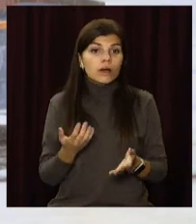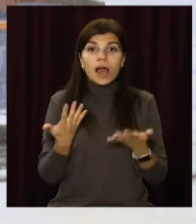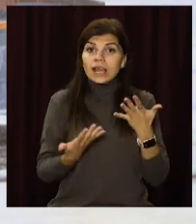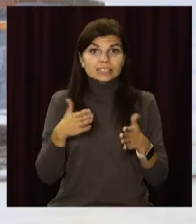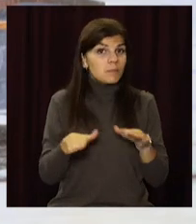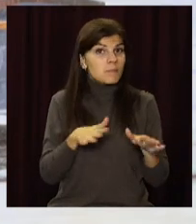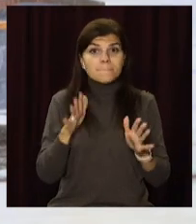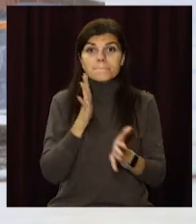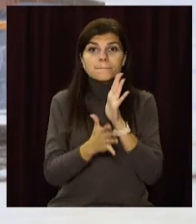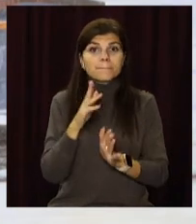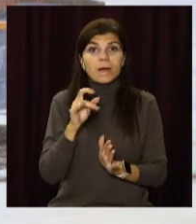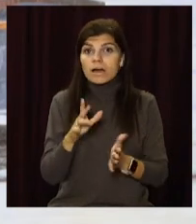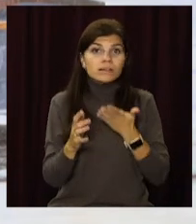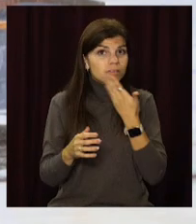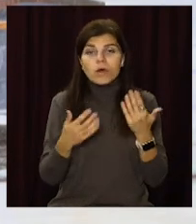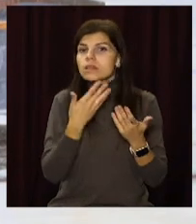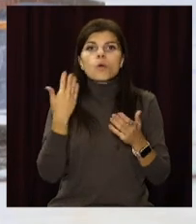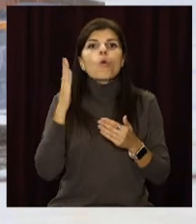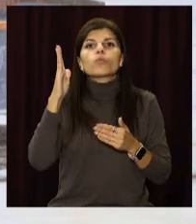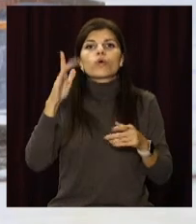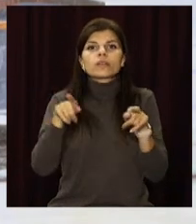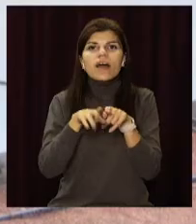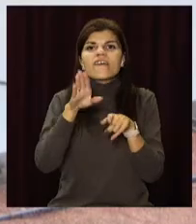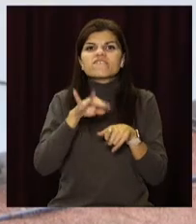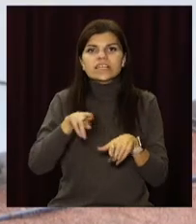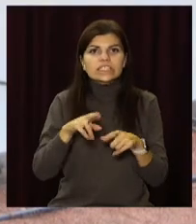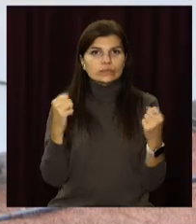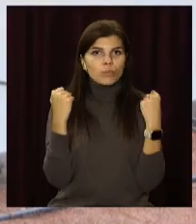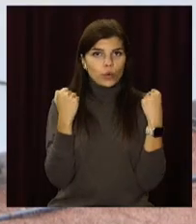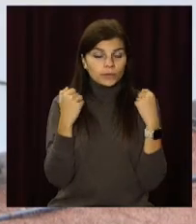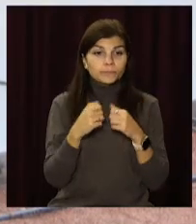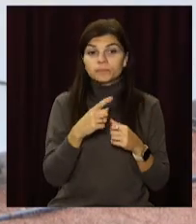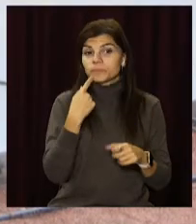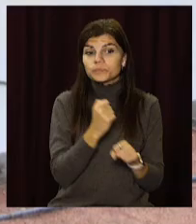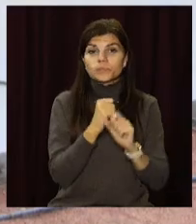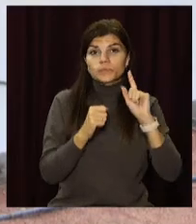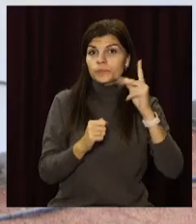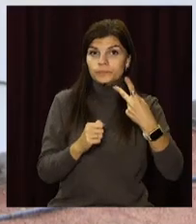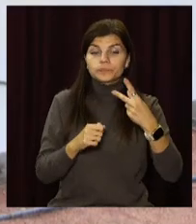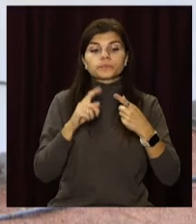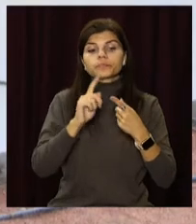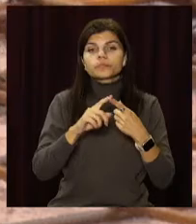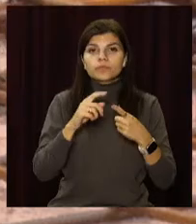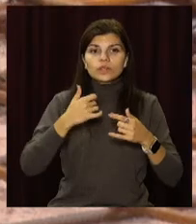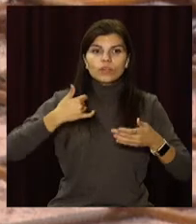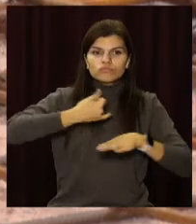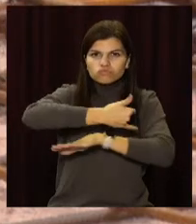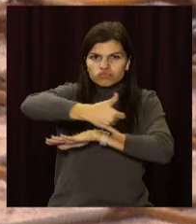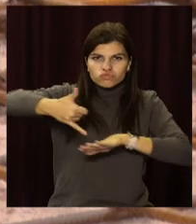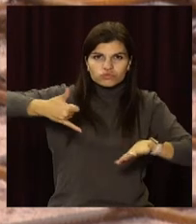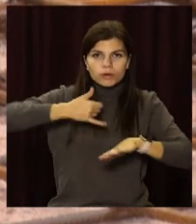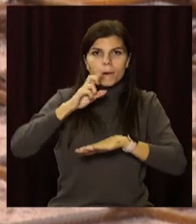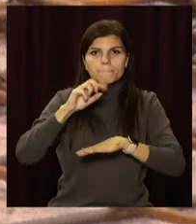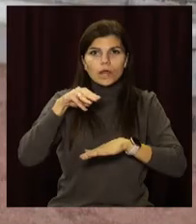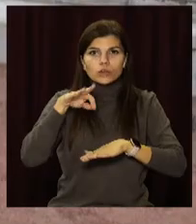парків нету майбутнього у такого виду спорту. Роботи у 2 етапи. Наразі завершують заливати бетоном